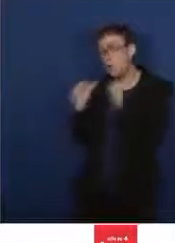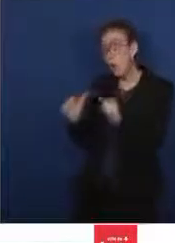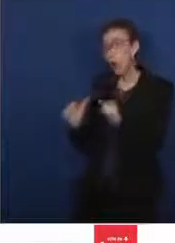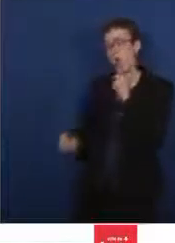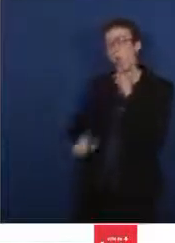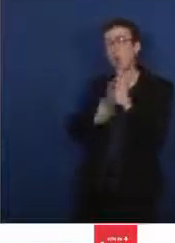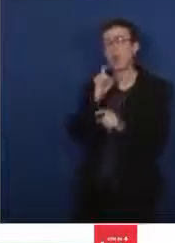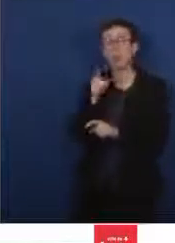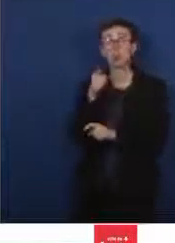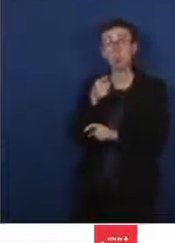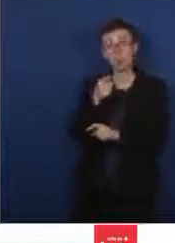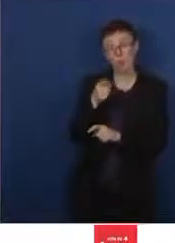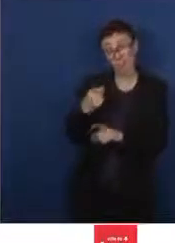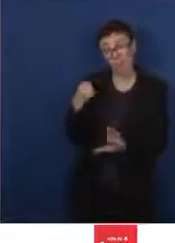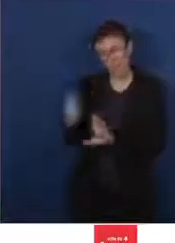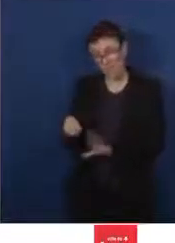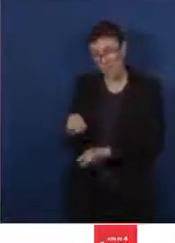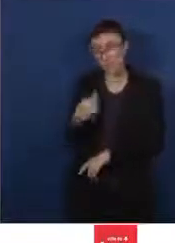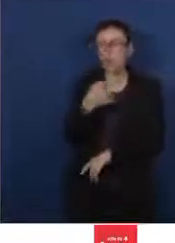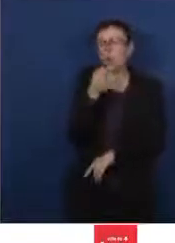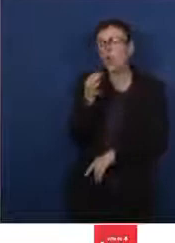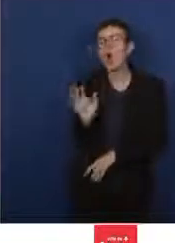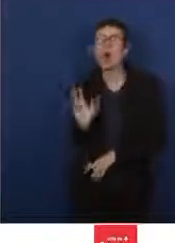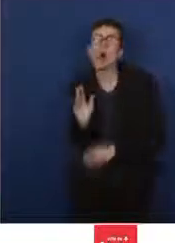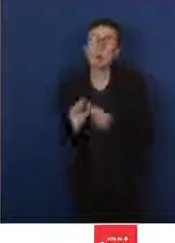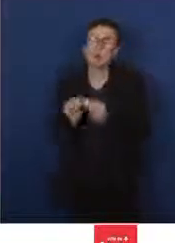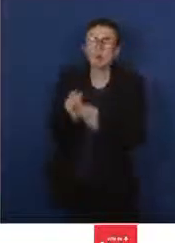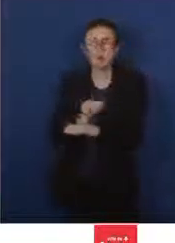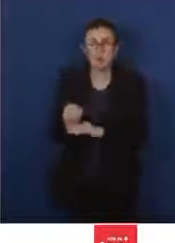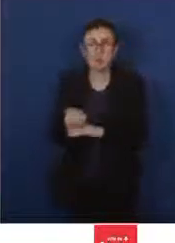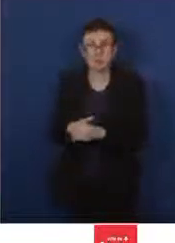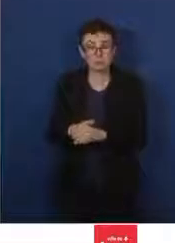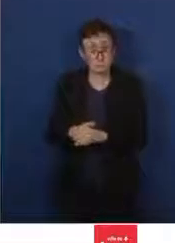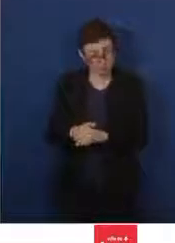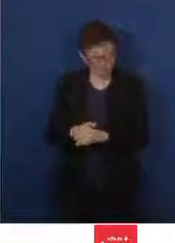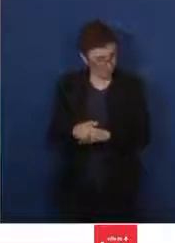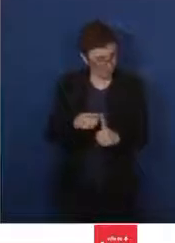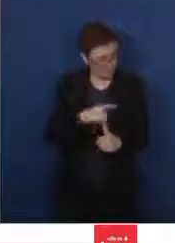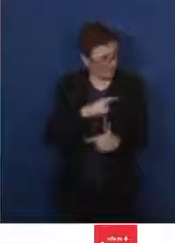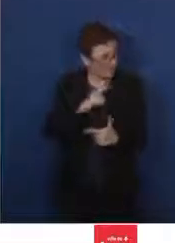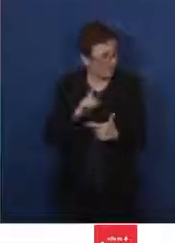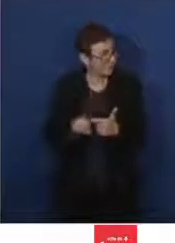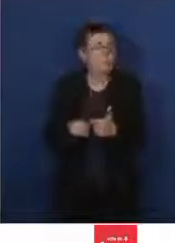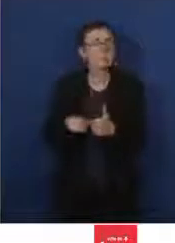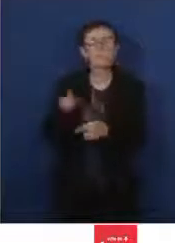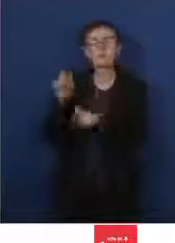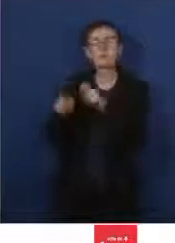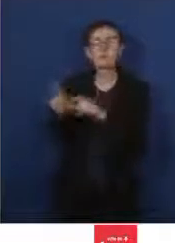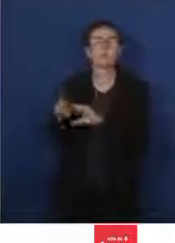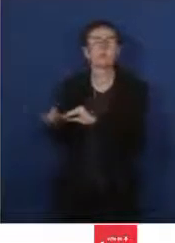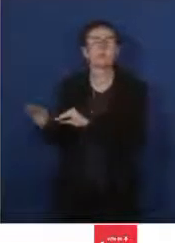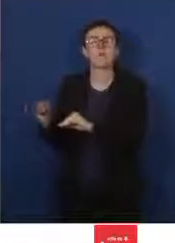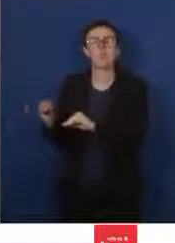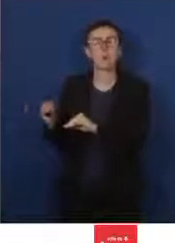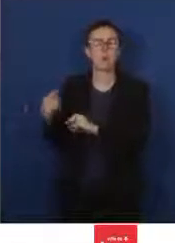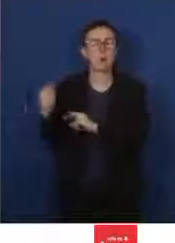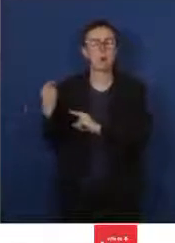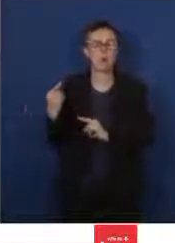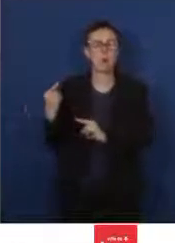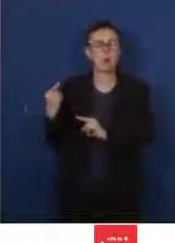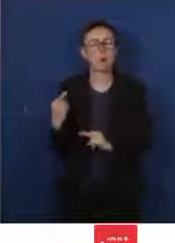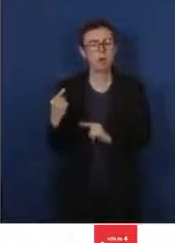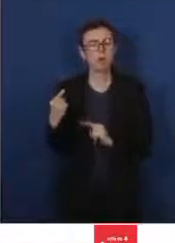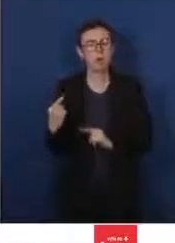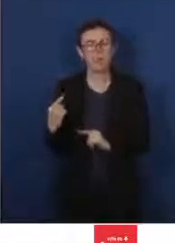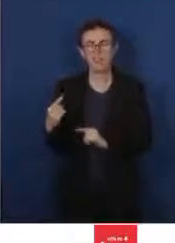sécurité et une mobilisation sans cesse croissante de riverains qui, à force d'actions médiatiques, auront eu partiellement raison